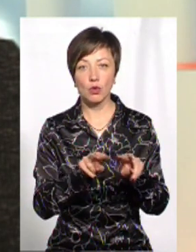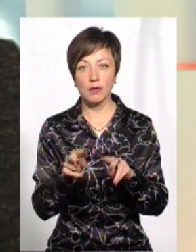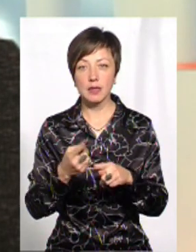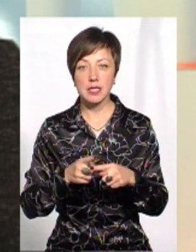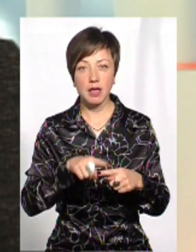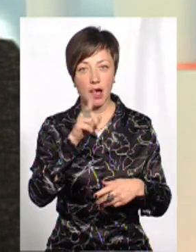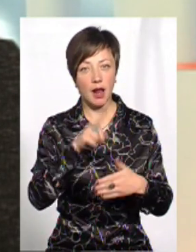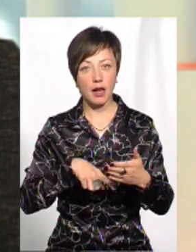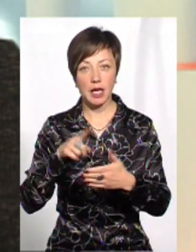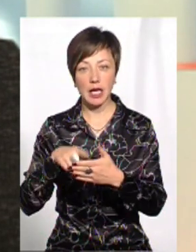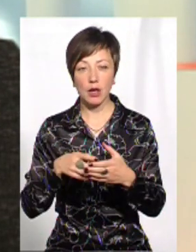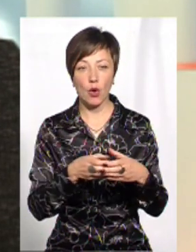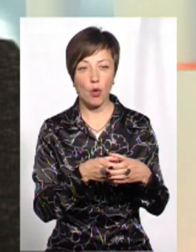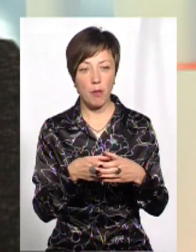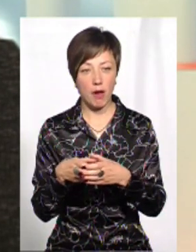релігійні громади.